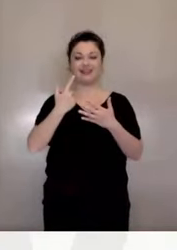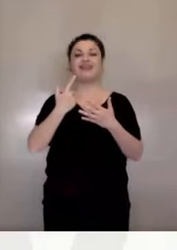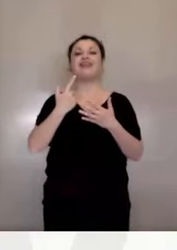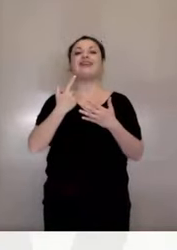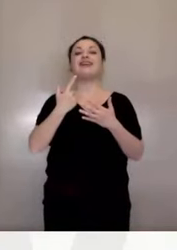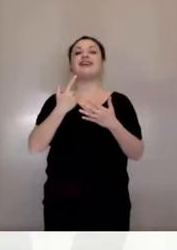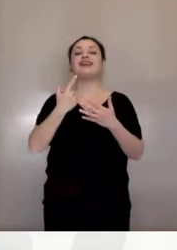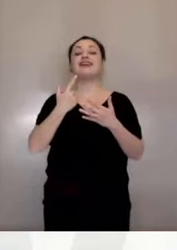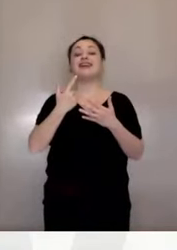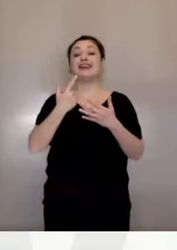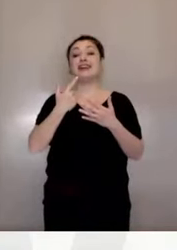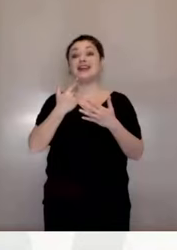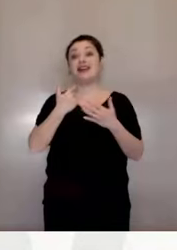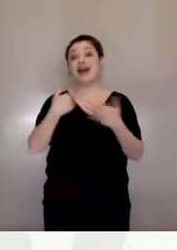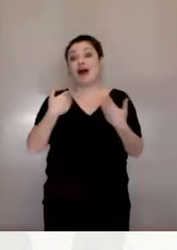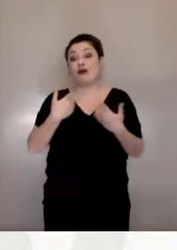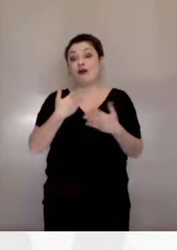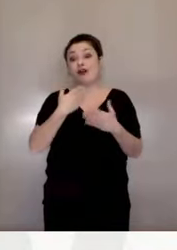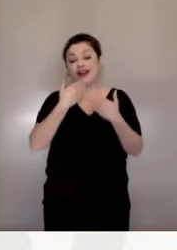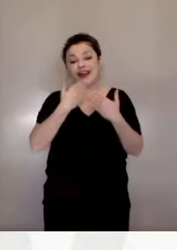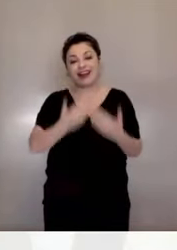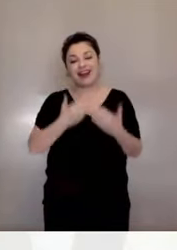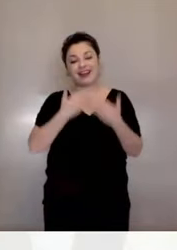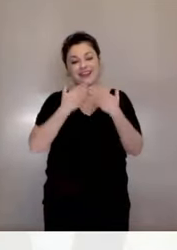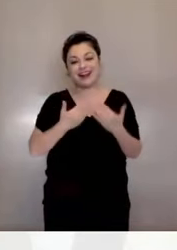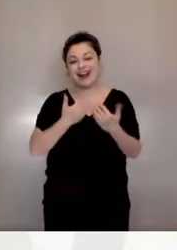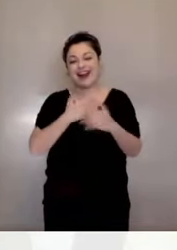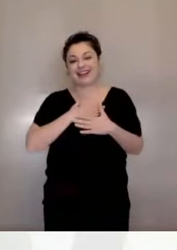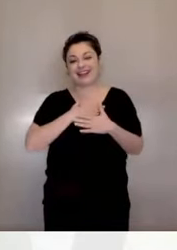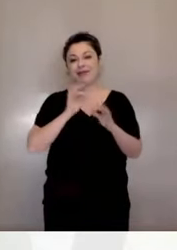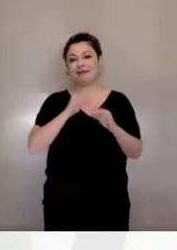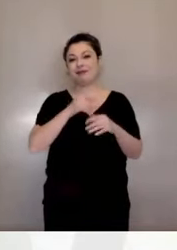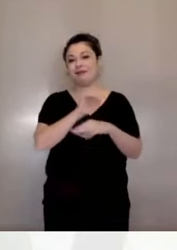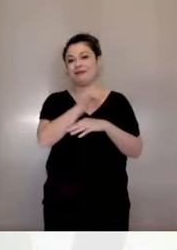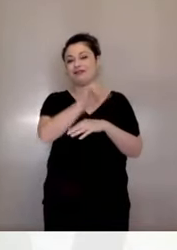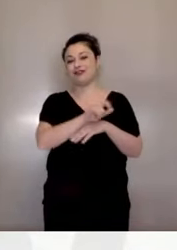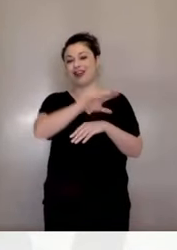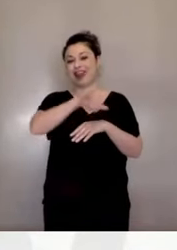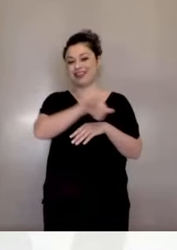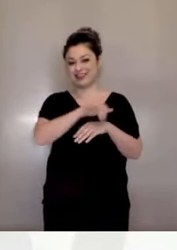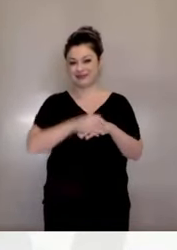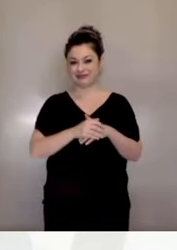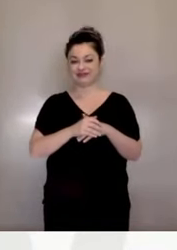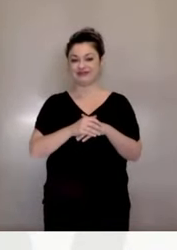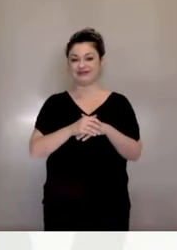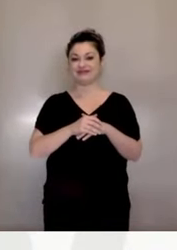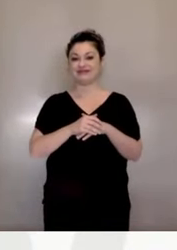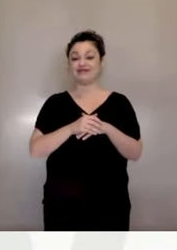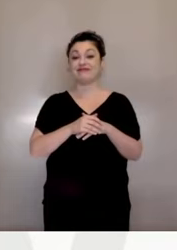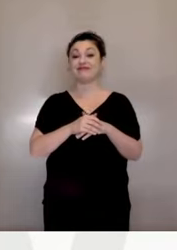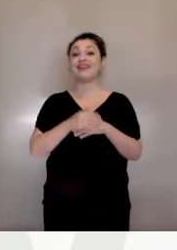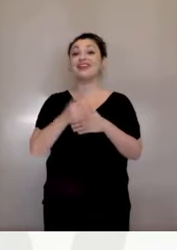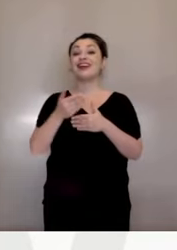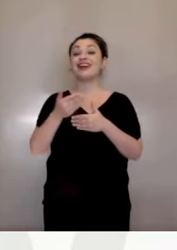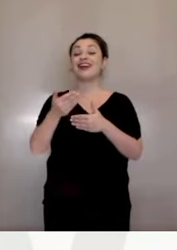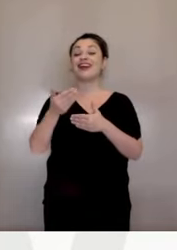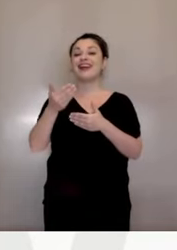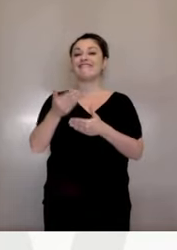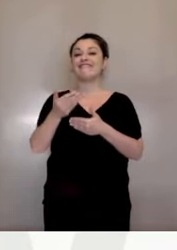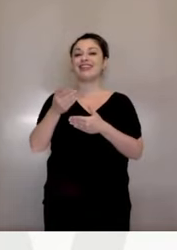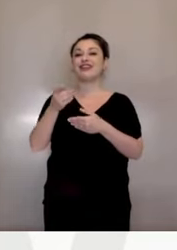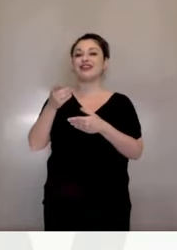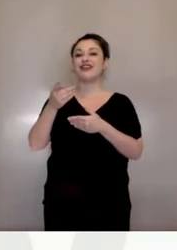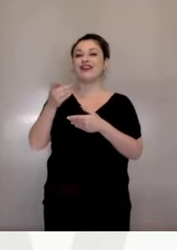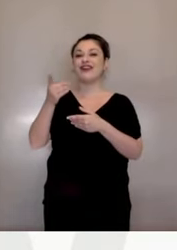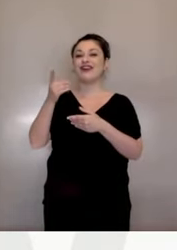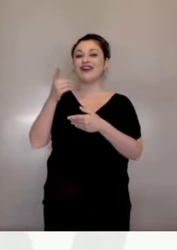ancora ringraziamo della generosità il professor Nancy. Invito virtualmente a raggiungermi proprio